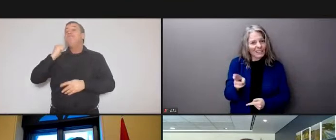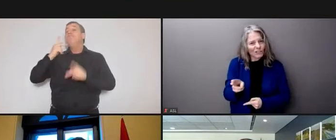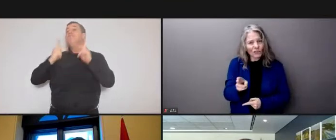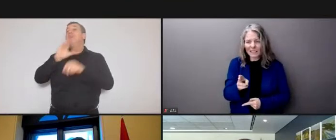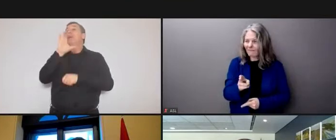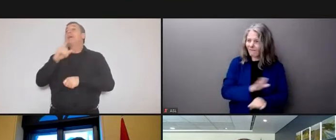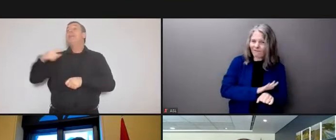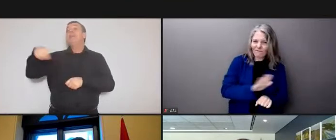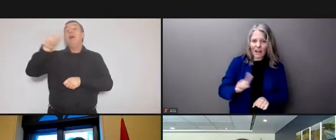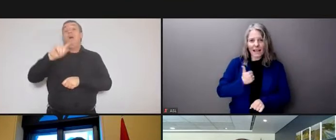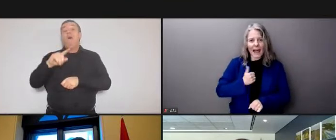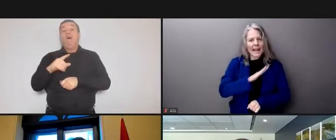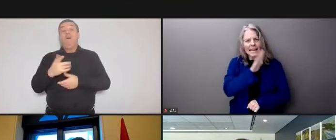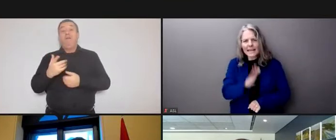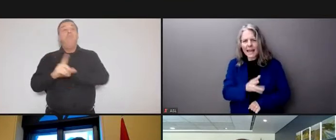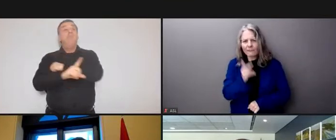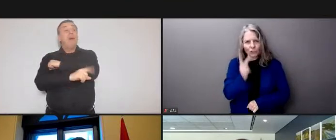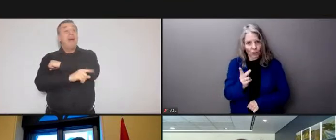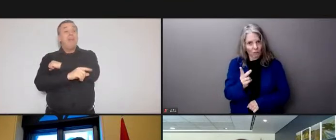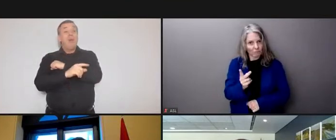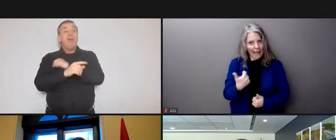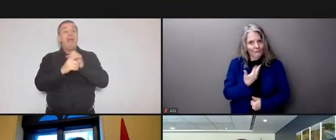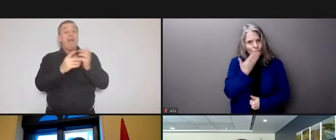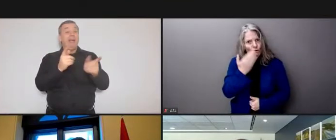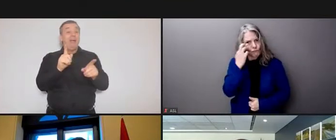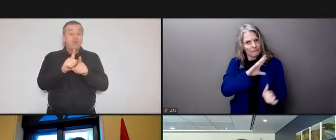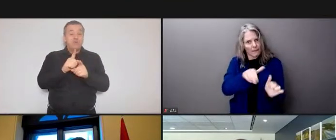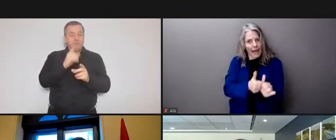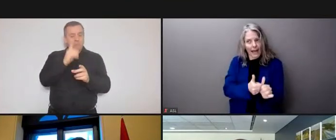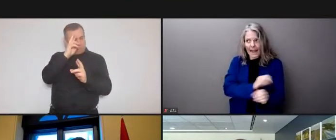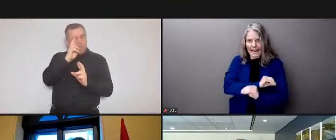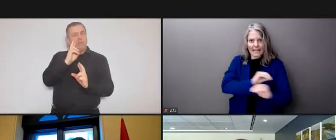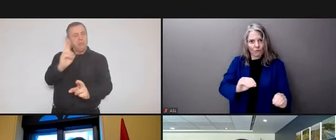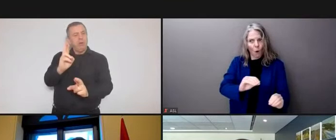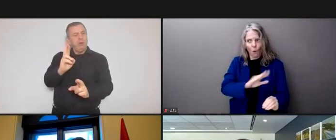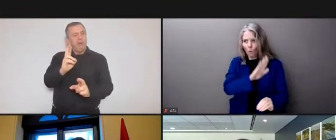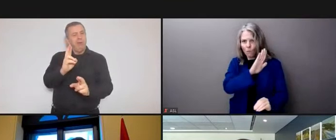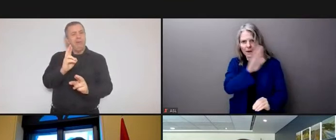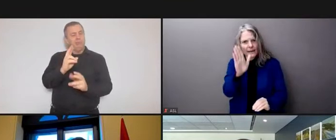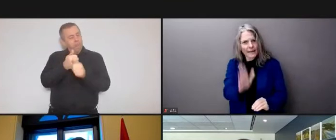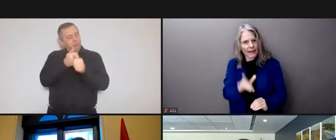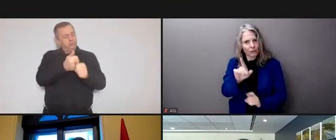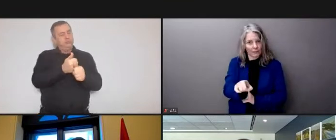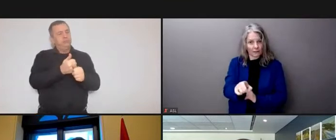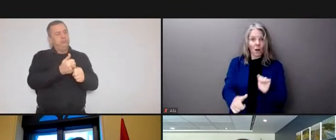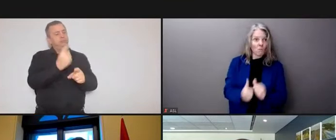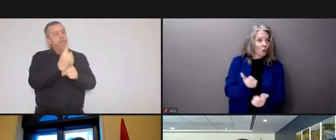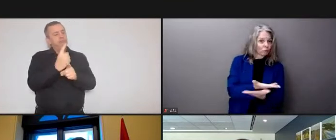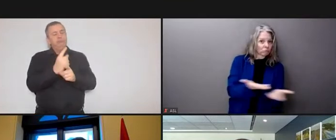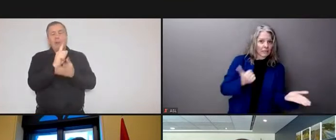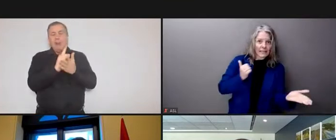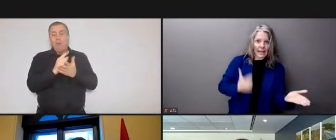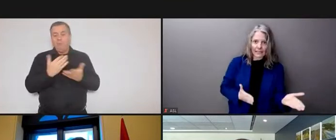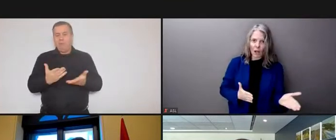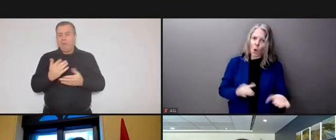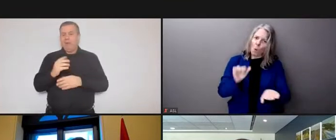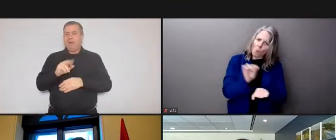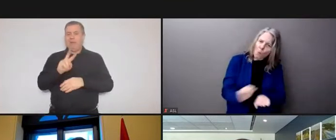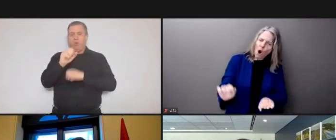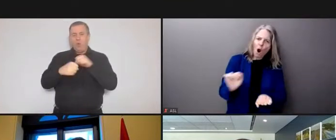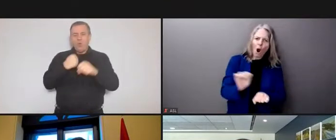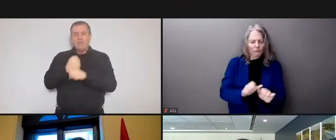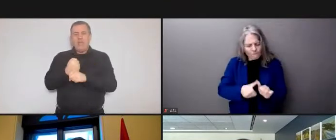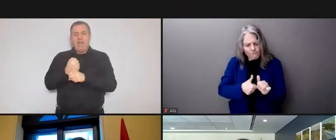sont des travailleurs aussi doux et respectueux de la loi ça fait deux ans que nous vivons